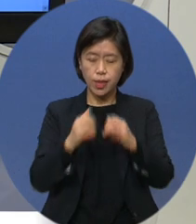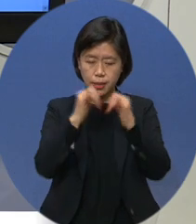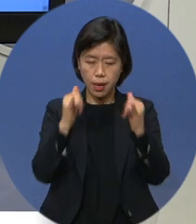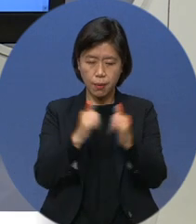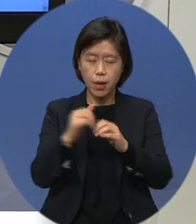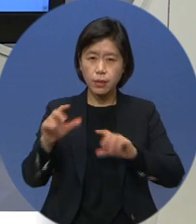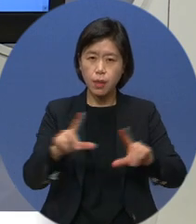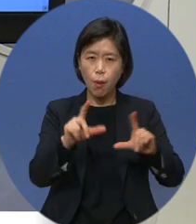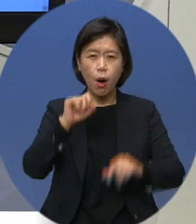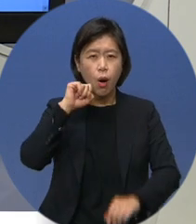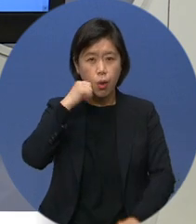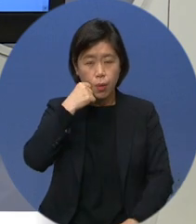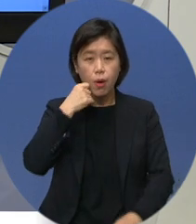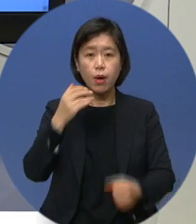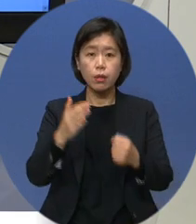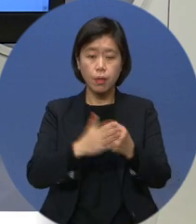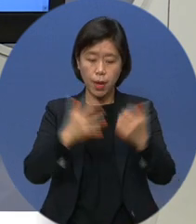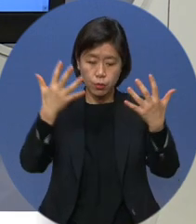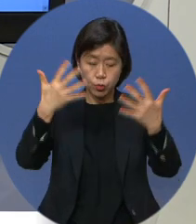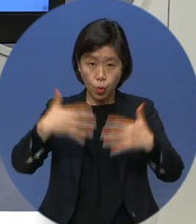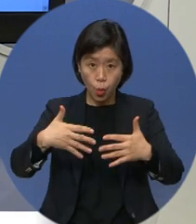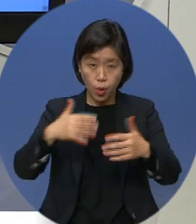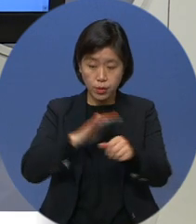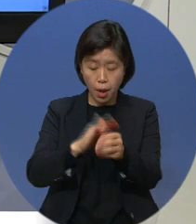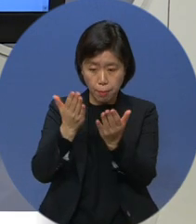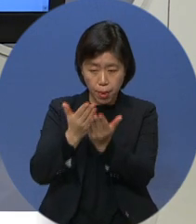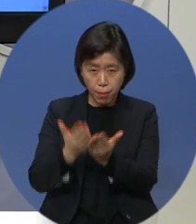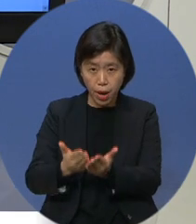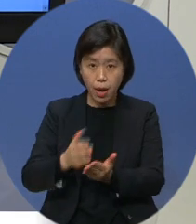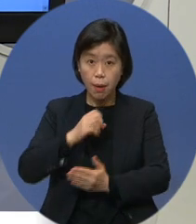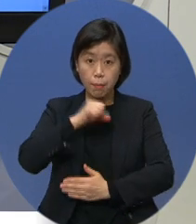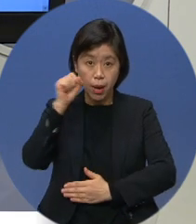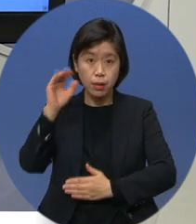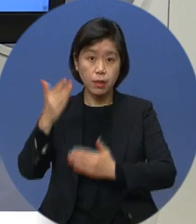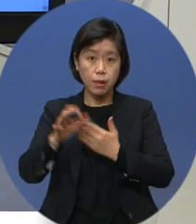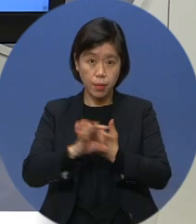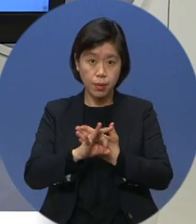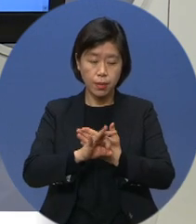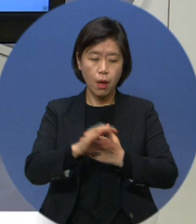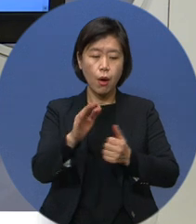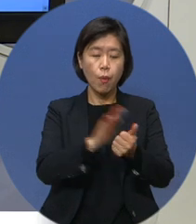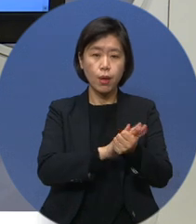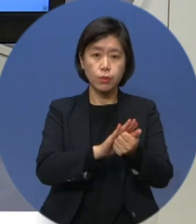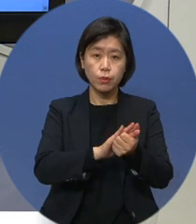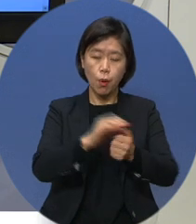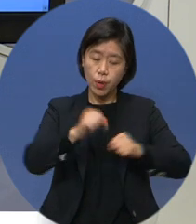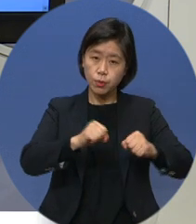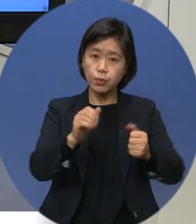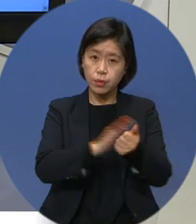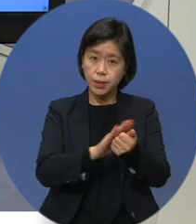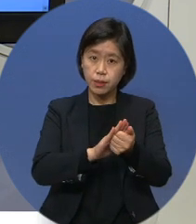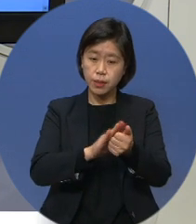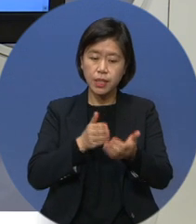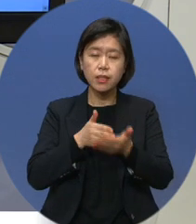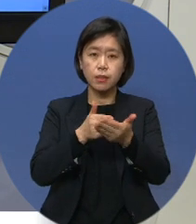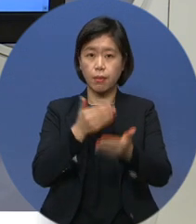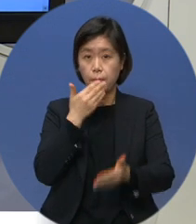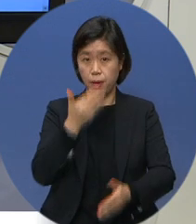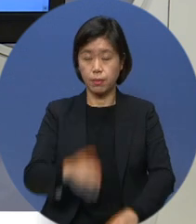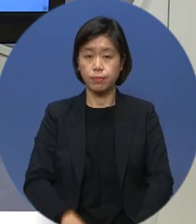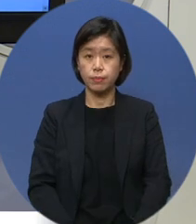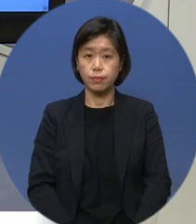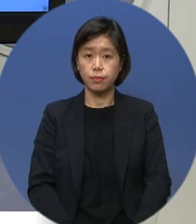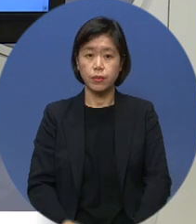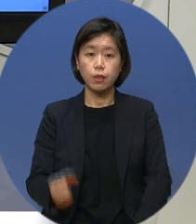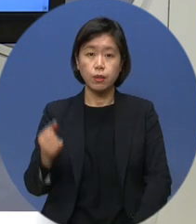보건복지부장관이 정하는 기준에 해당하는 경우 활동 지원금 여 신청이 가능하도록 했습니다 또한 부대